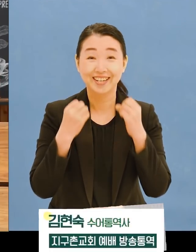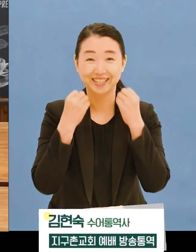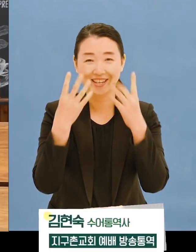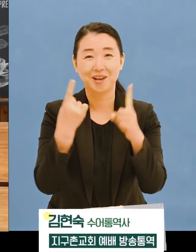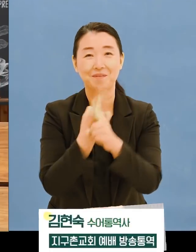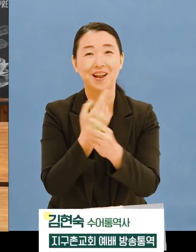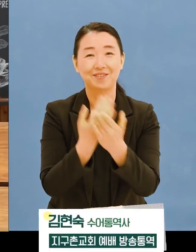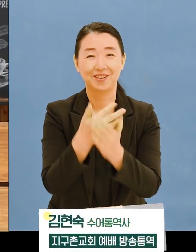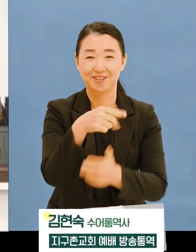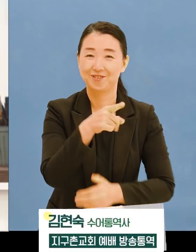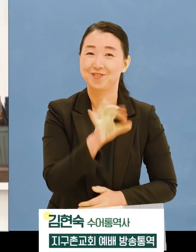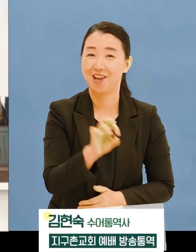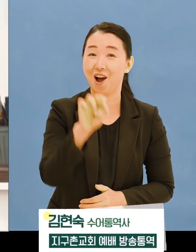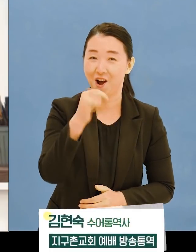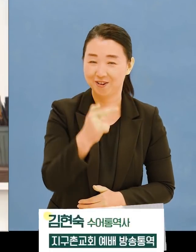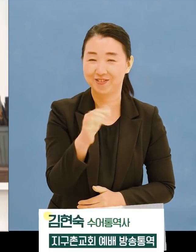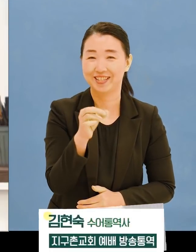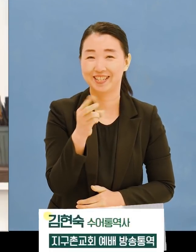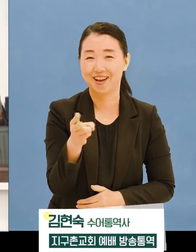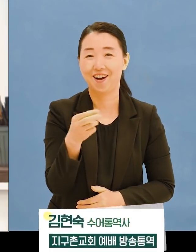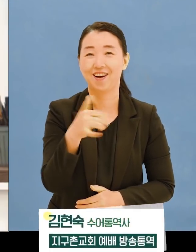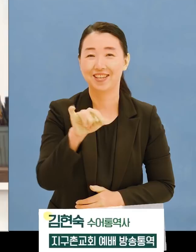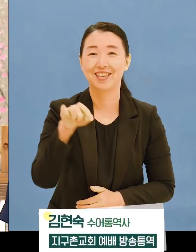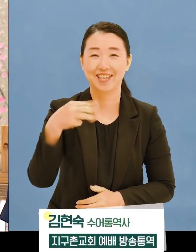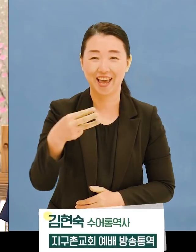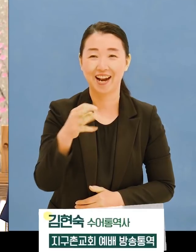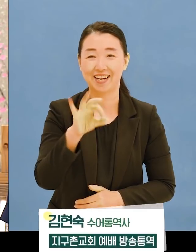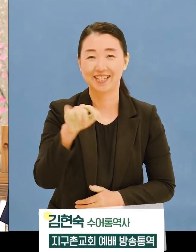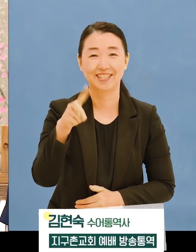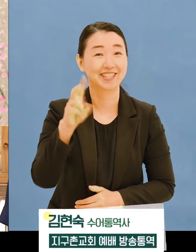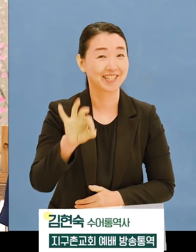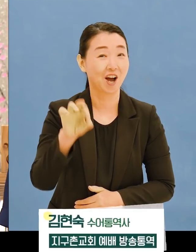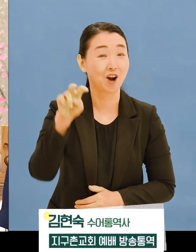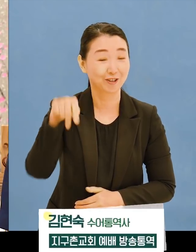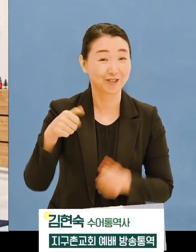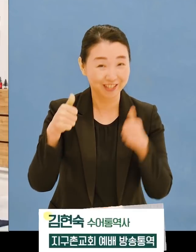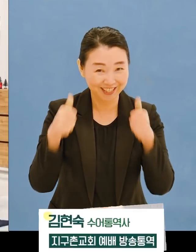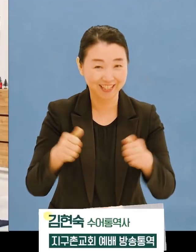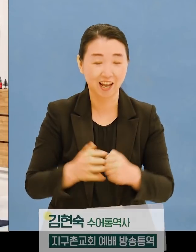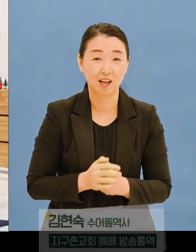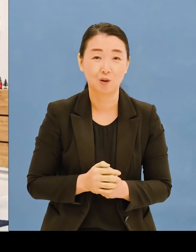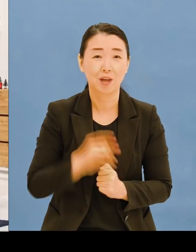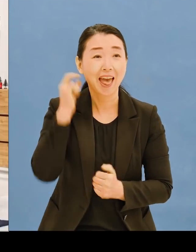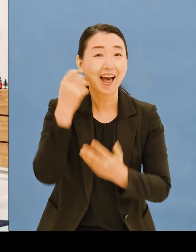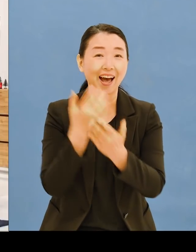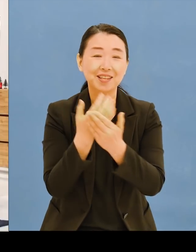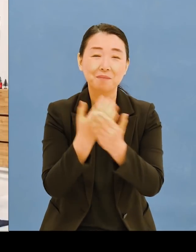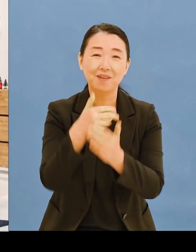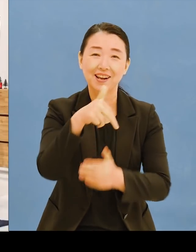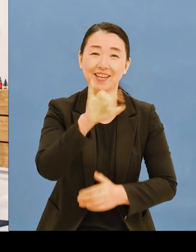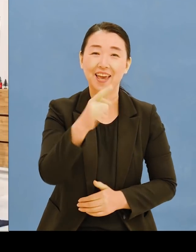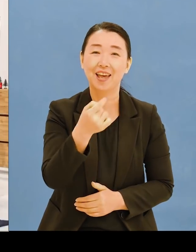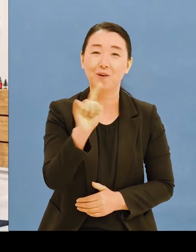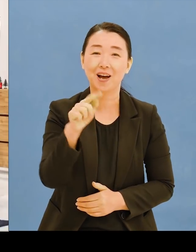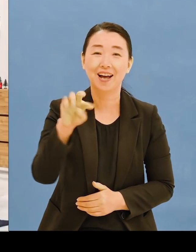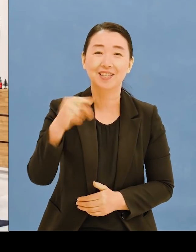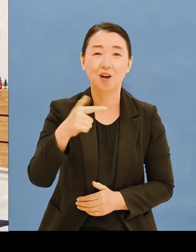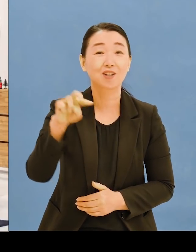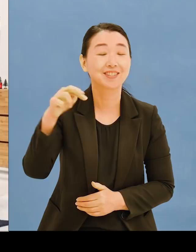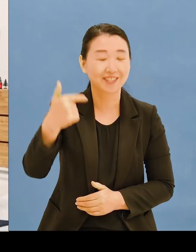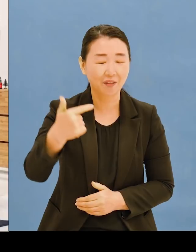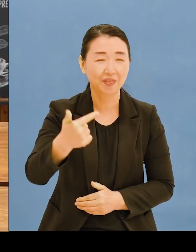안녕하세요. 새롭게 하소서 주영훈입니다. 안녕하세요. 연예일입니다. 안녕하세요. 이정수입니다. 우리 왜 개과천선이란 말이 있죠. 지난날의